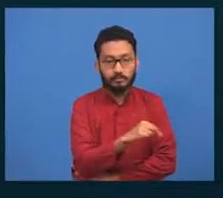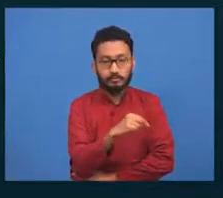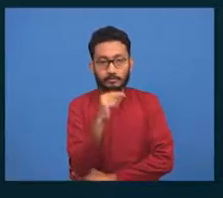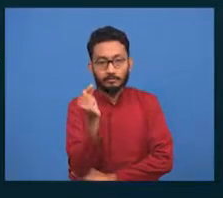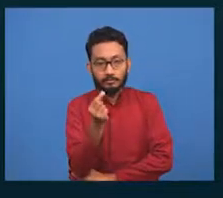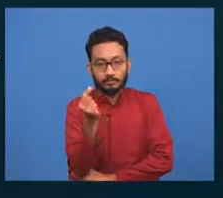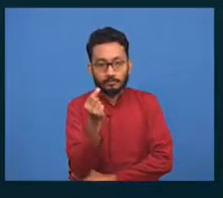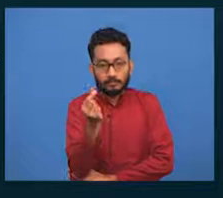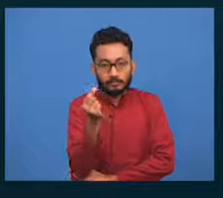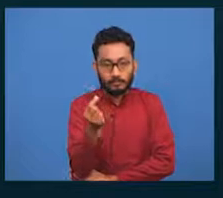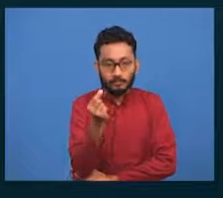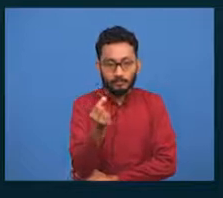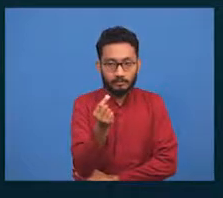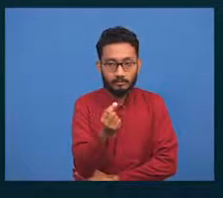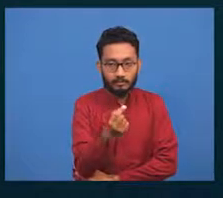حَمِيمٍ